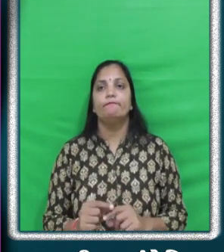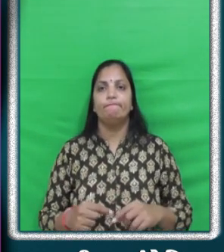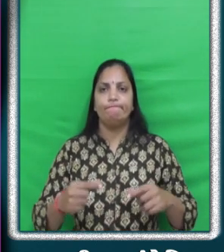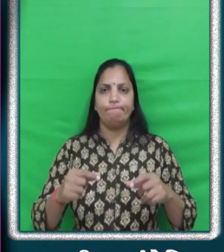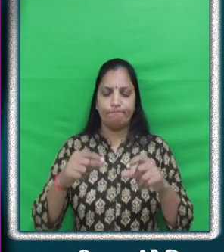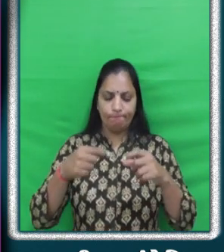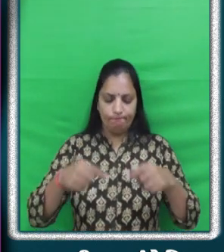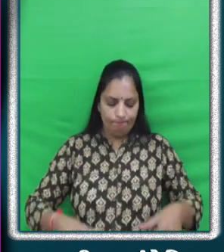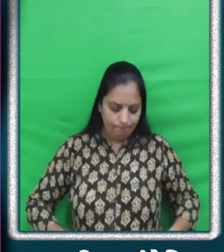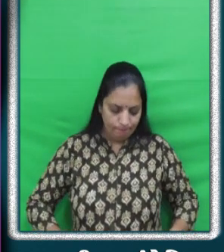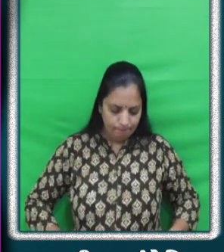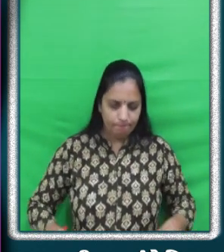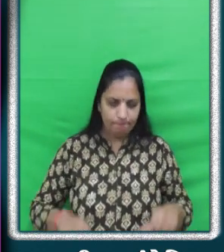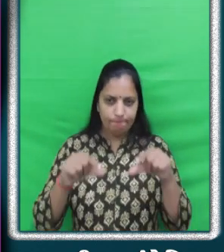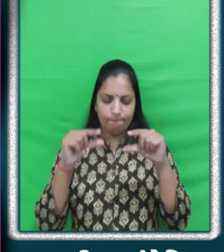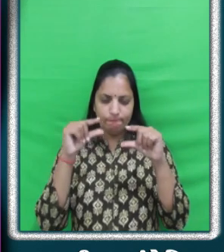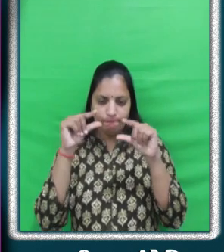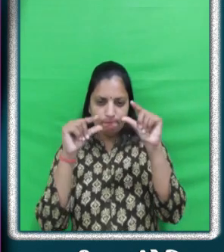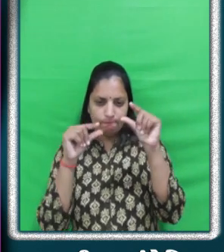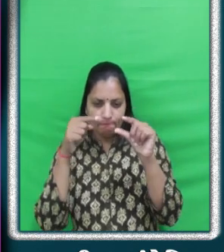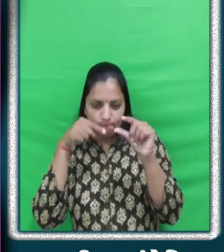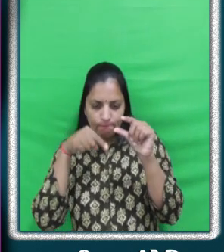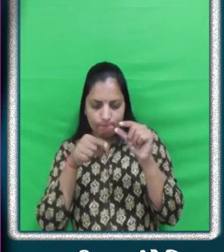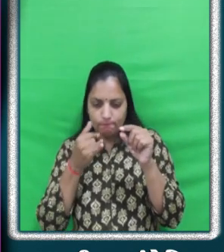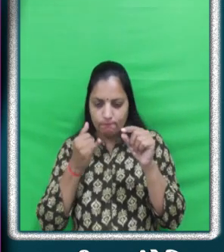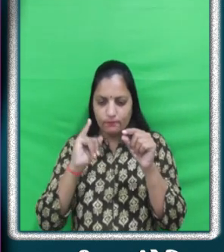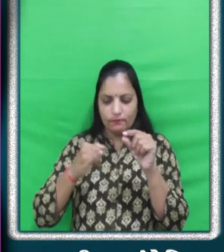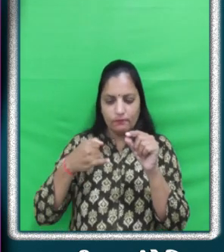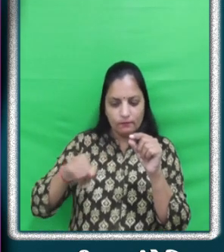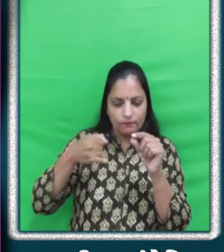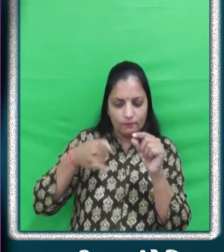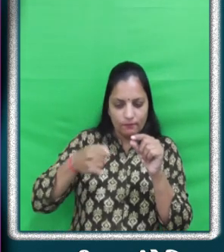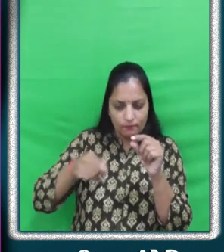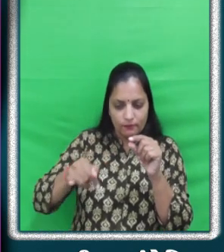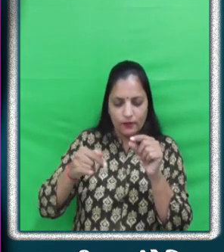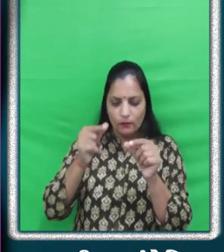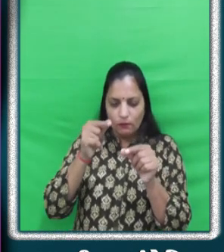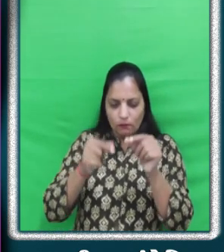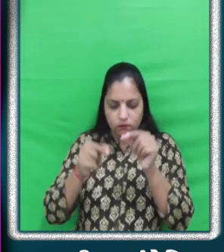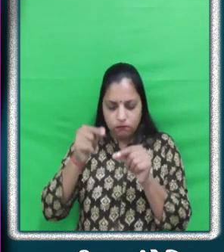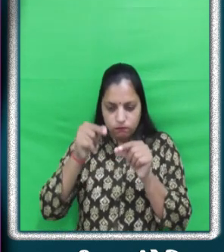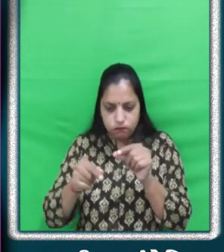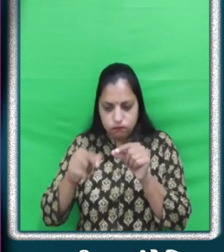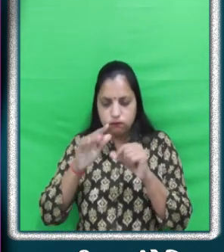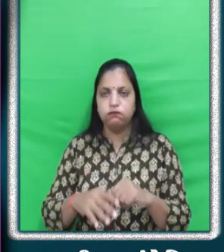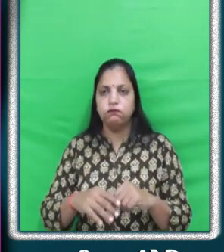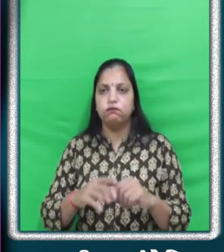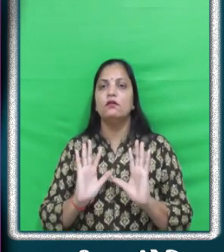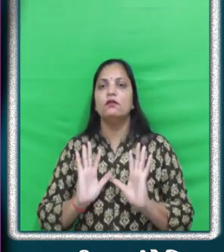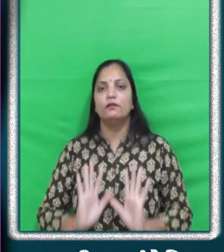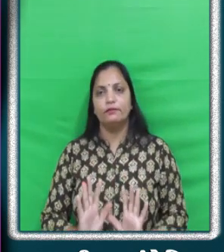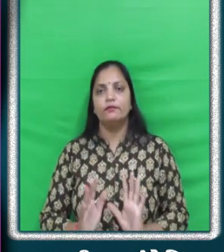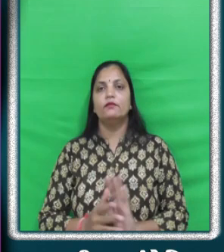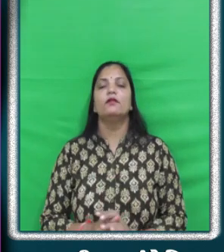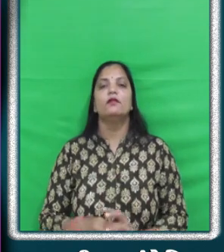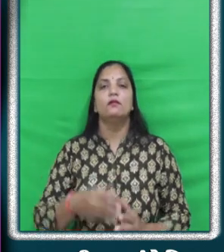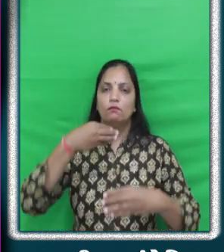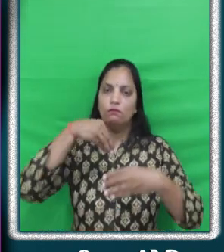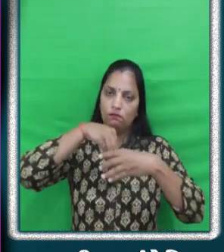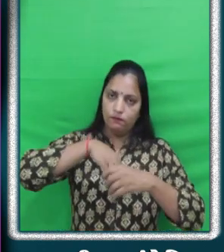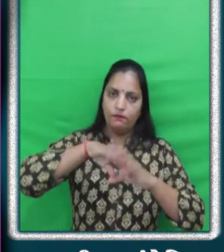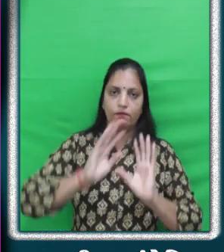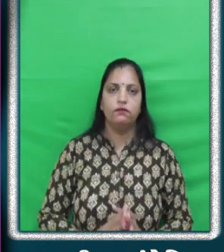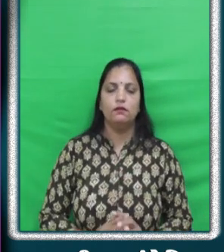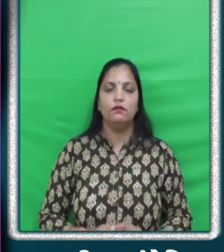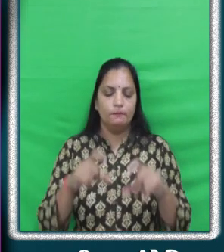મૂત્રપિંડ, એક જોડ મૂત્રવાહિની, મૂત્રાશય, મૂત્રમાર્ગ, એ સિવાય મહાધમની અને મહાશિરા પણ ભાગ